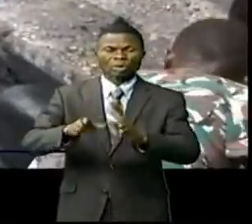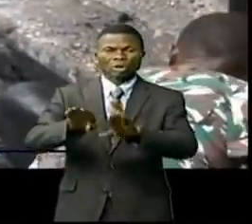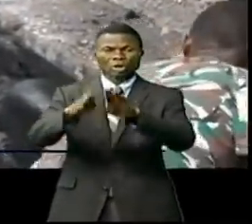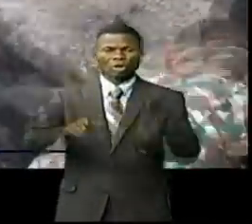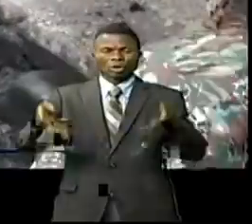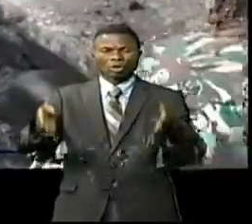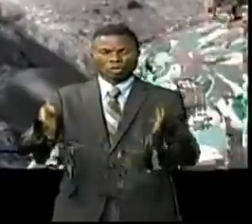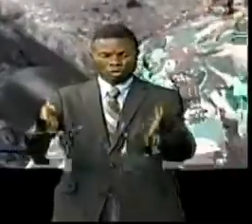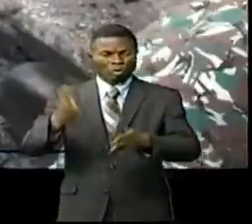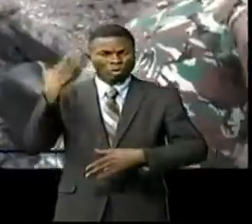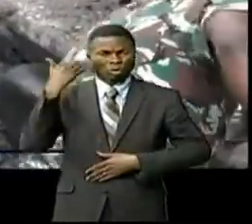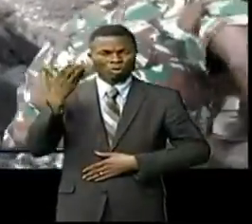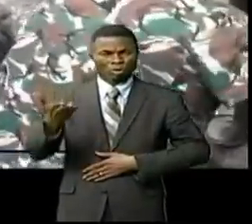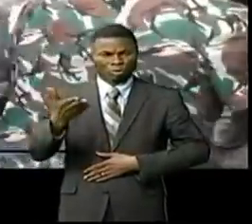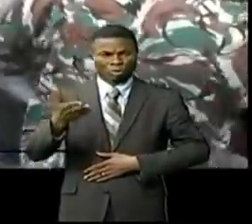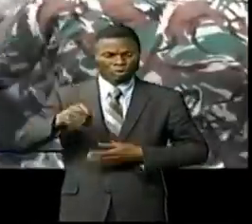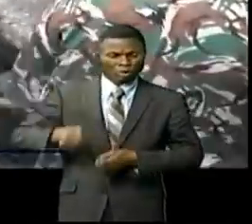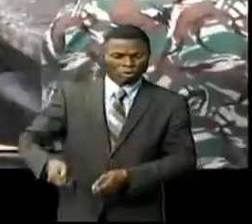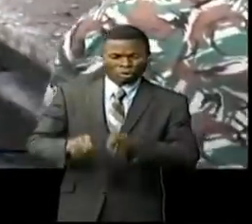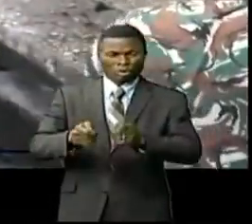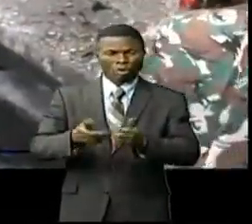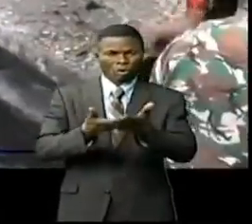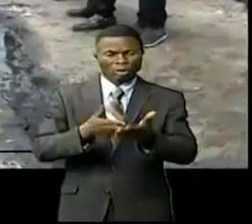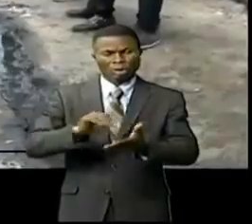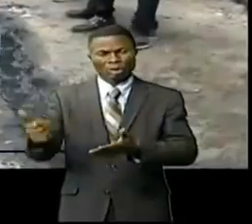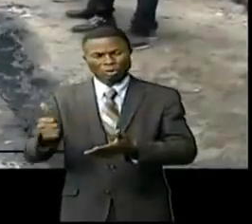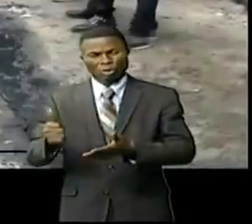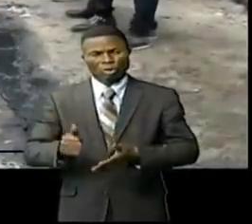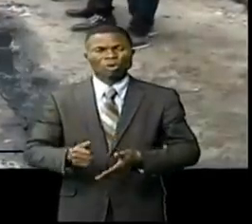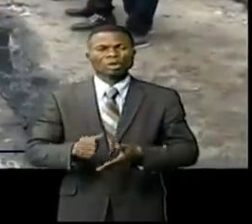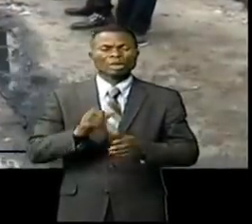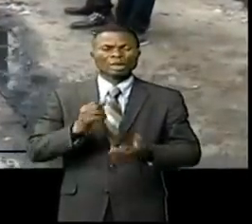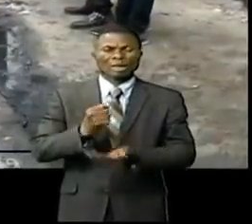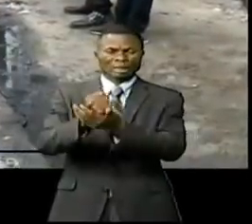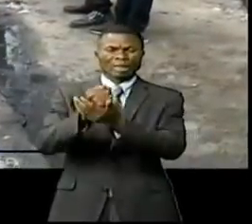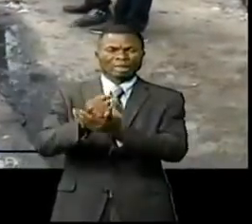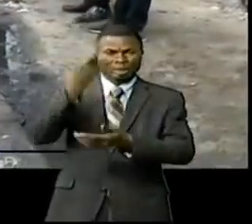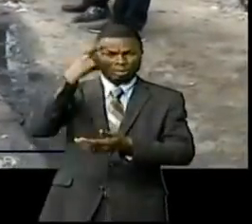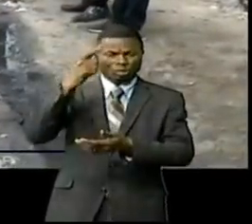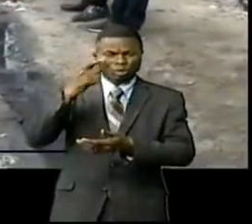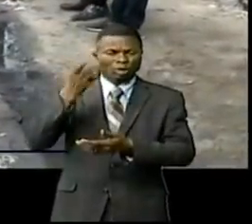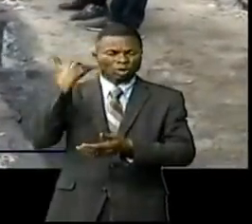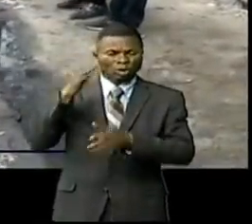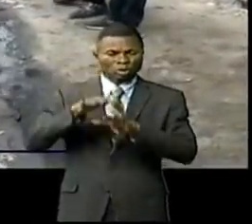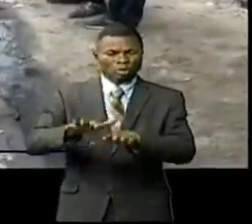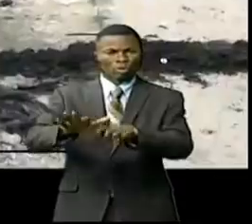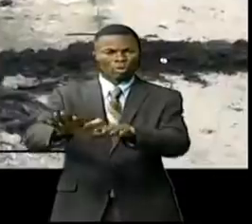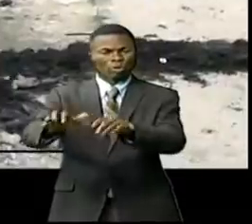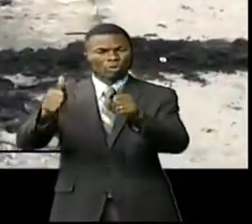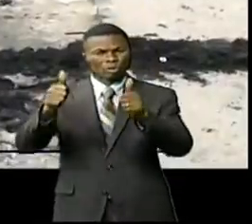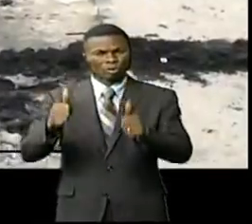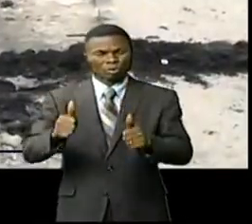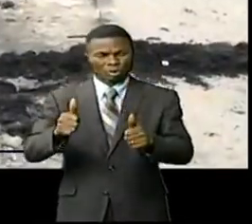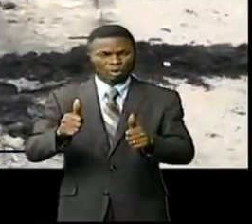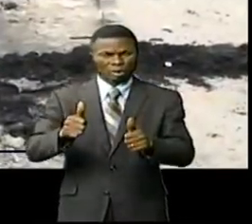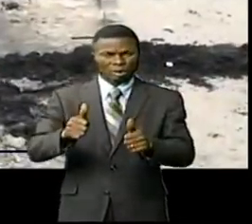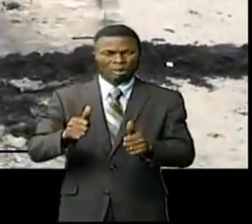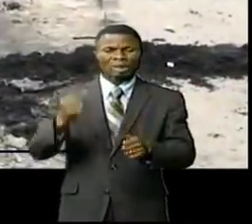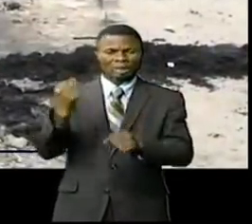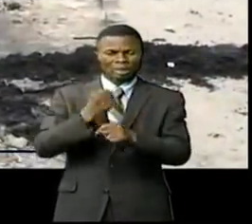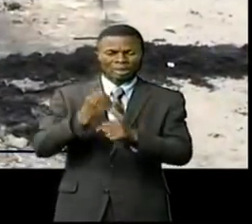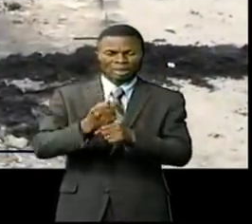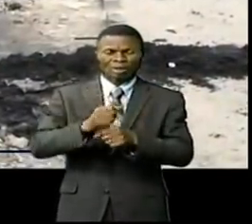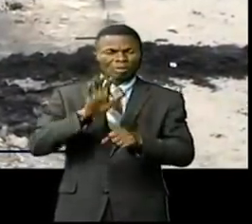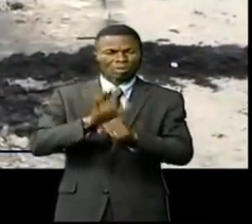des drainages. Le curage des caniveaux et autres collecteurs devant servir pour l'écoulement des eaux ont été à grande